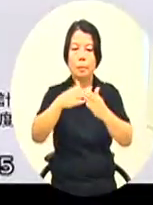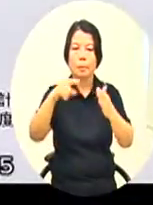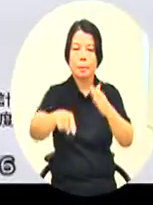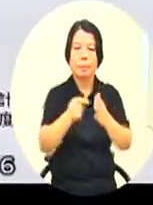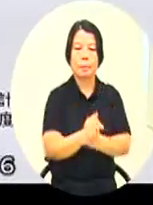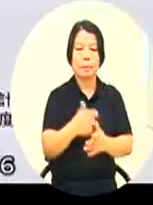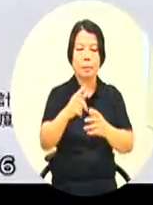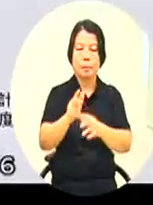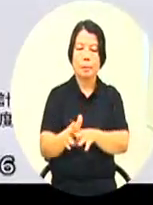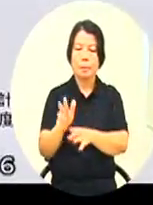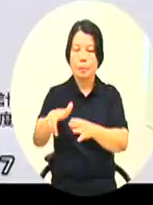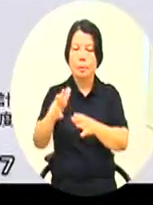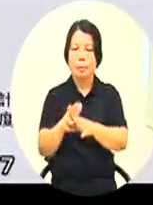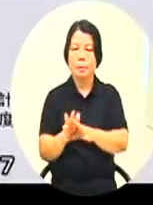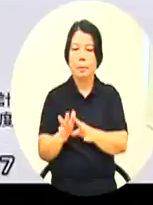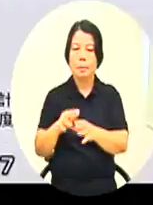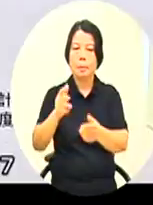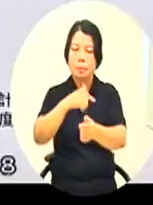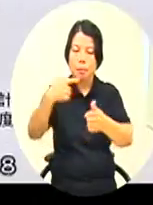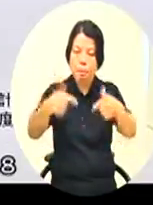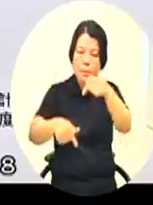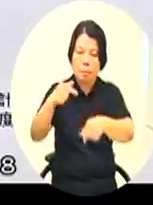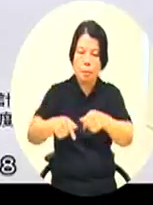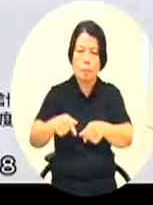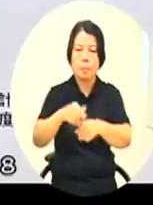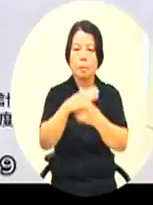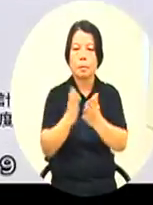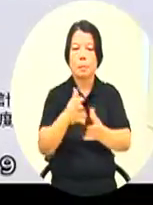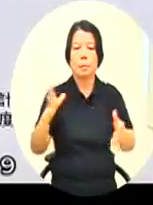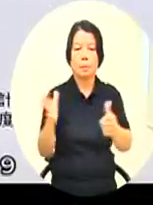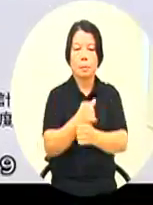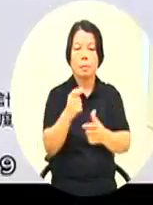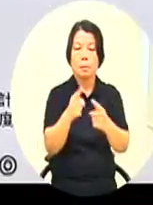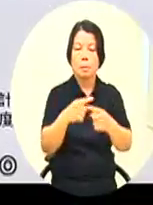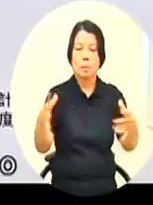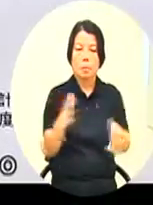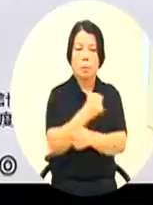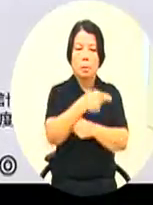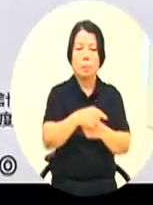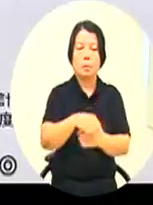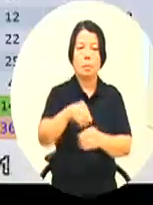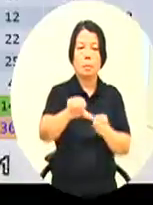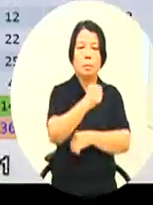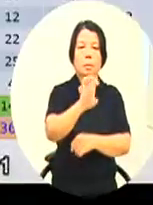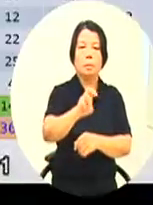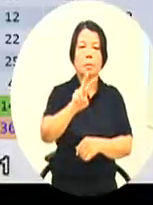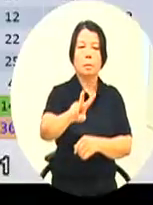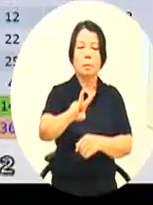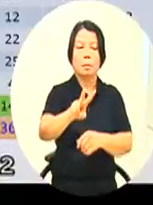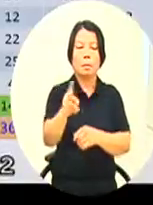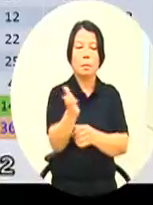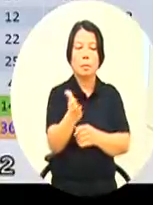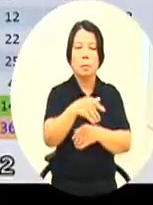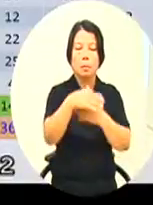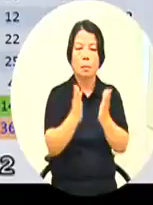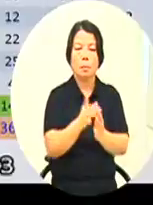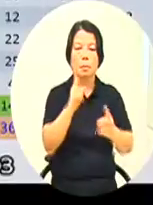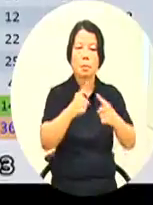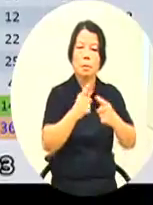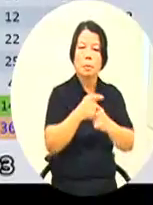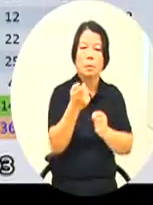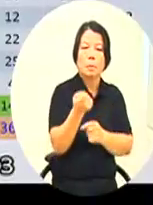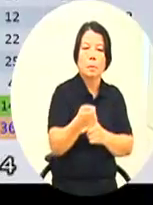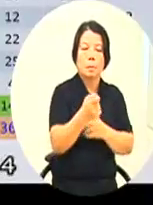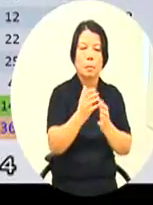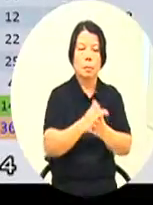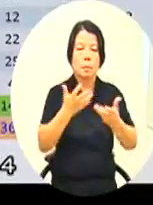校形态的这些实验教育的总人数其实大概是542人左右，他们人数虽少，但是带